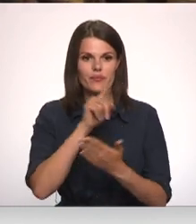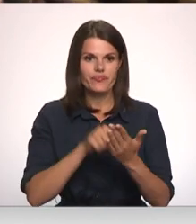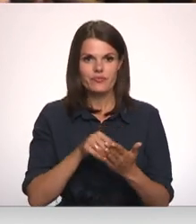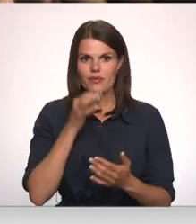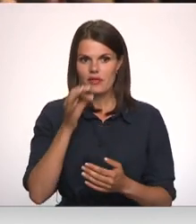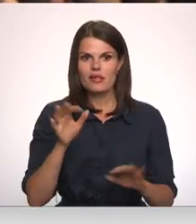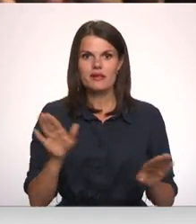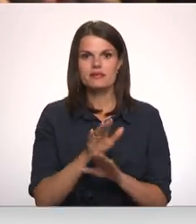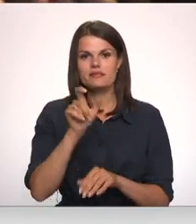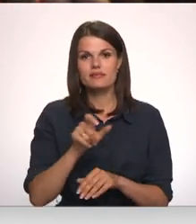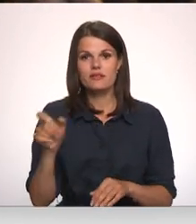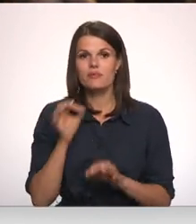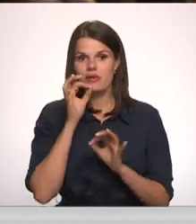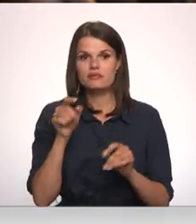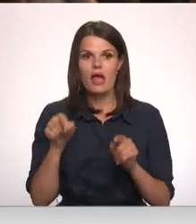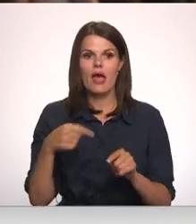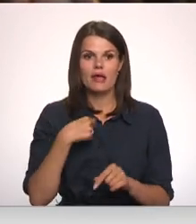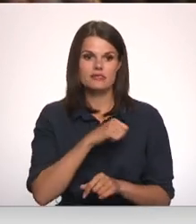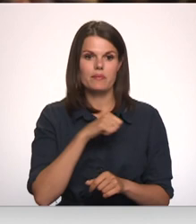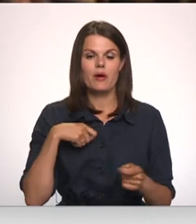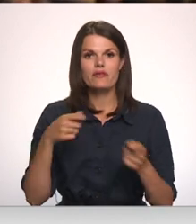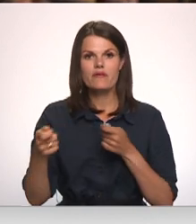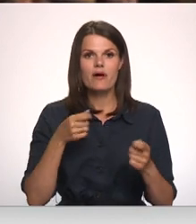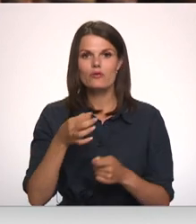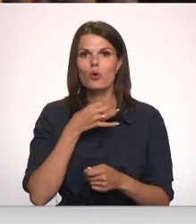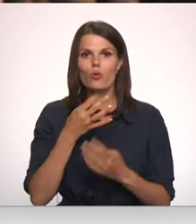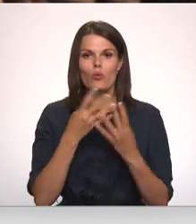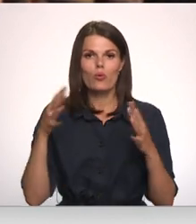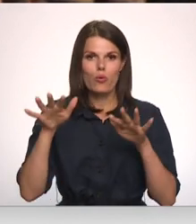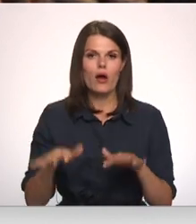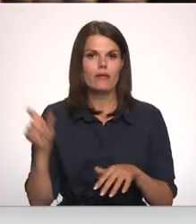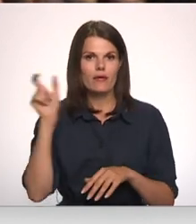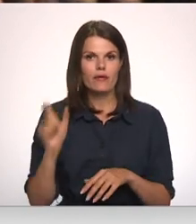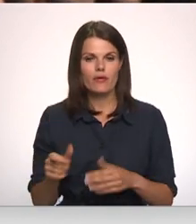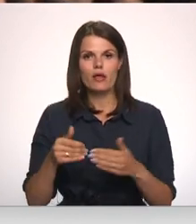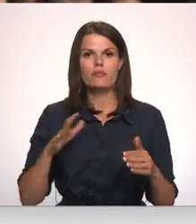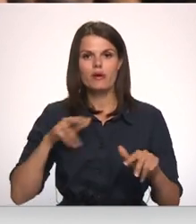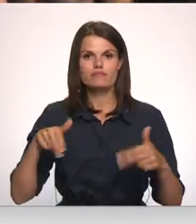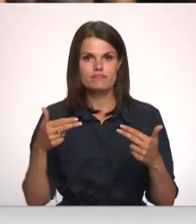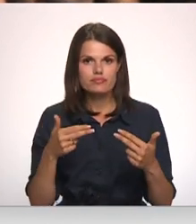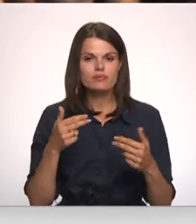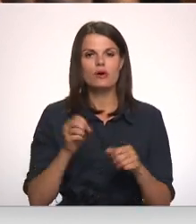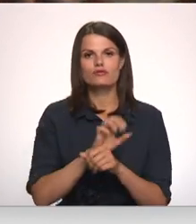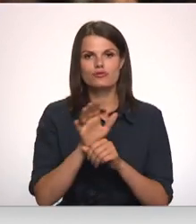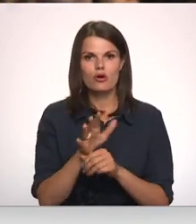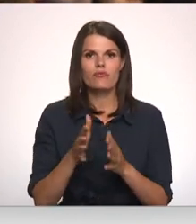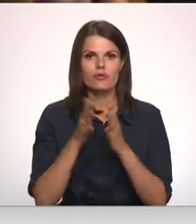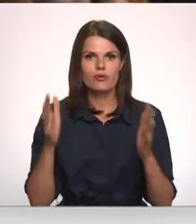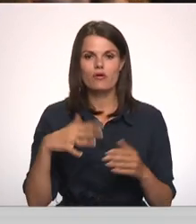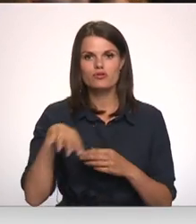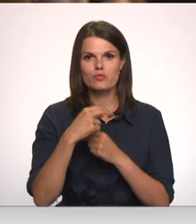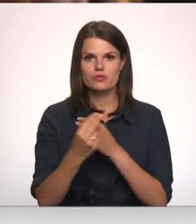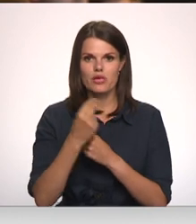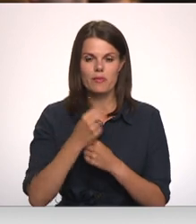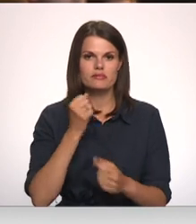tā, es pati vedu koru Itālijā, mēs jau pirms tam strādājām arī attālināti kaut ko darot, bet, nu, protams, Covid mūs daudzus iemācīja